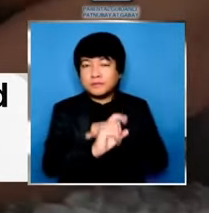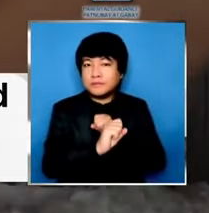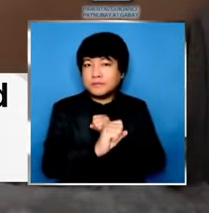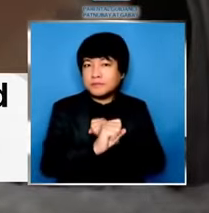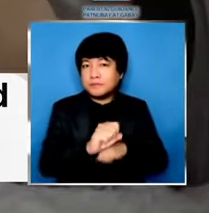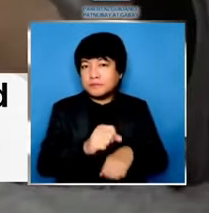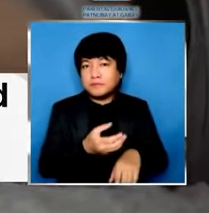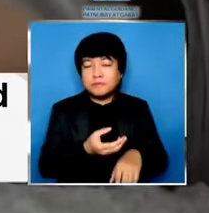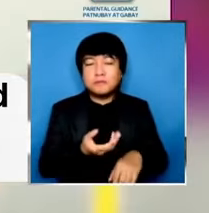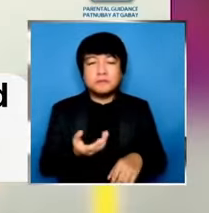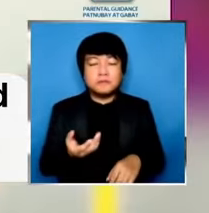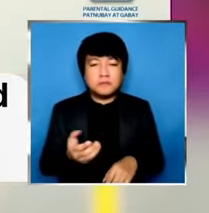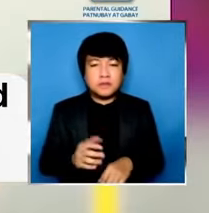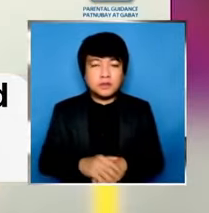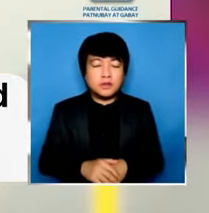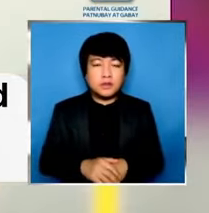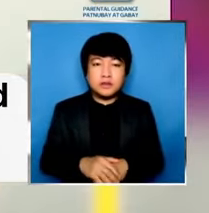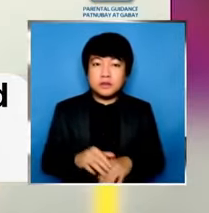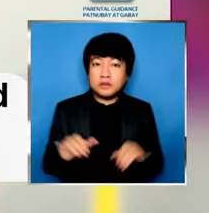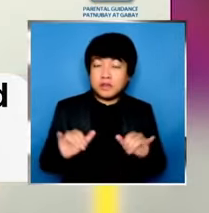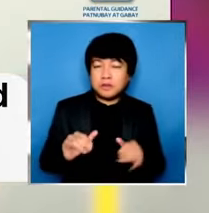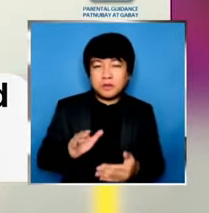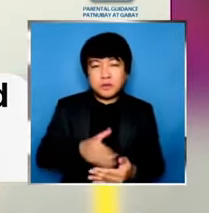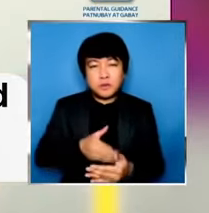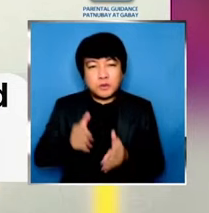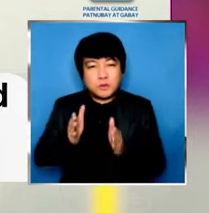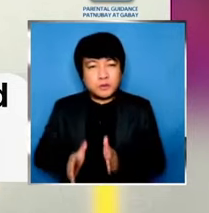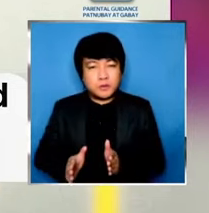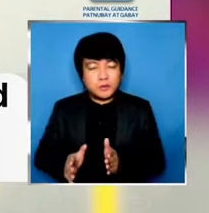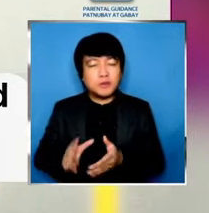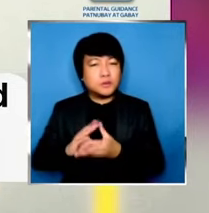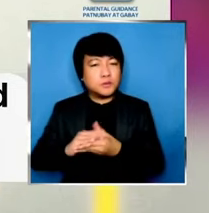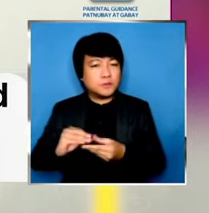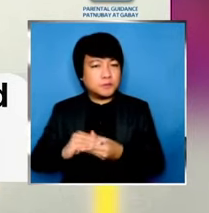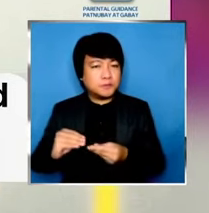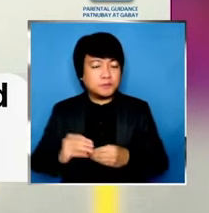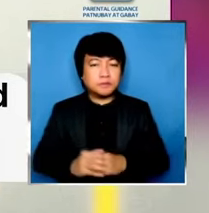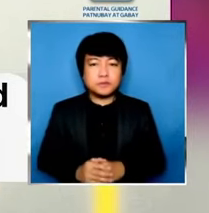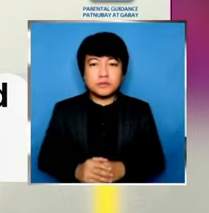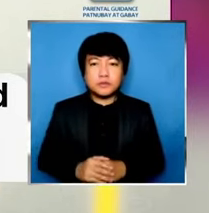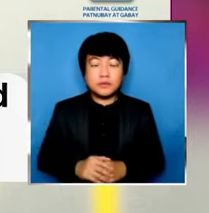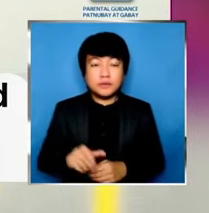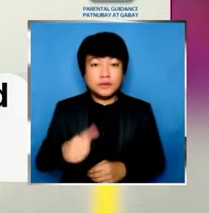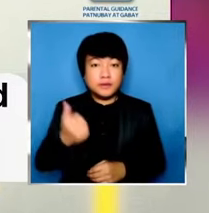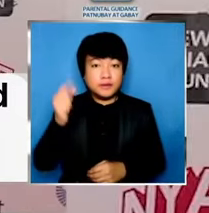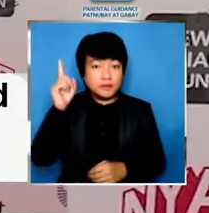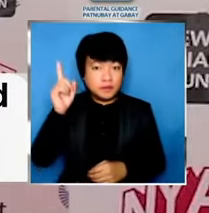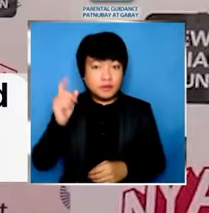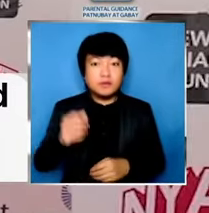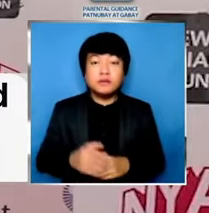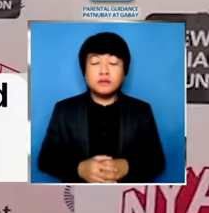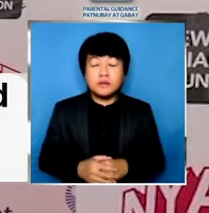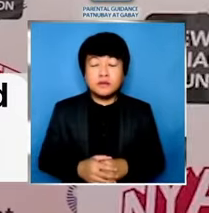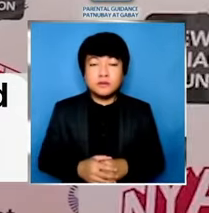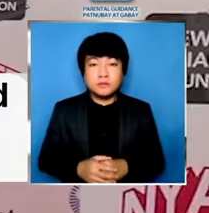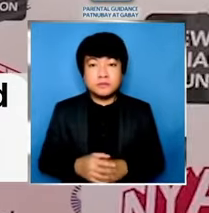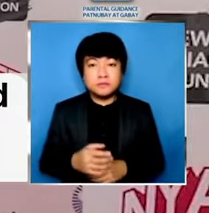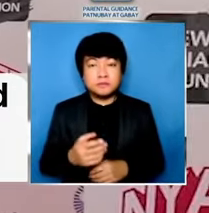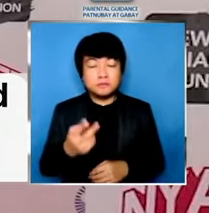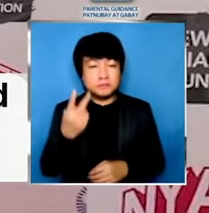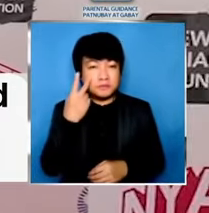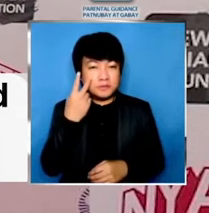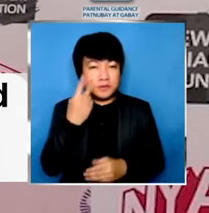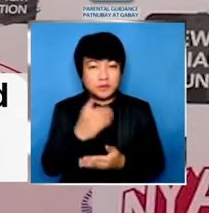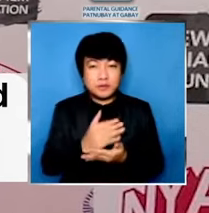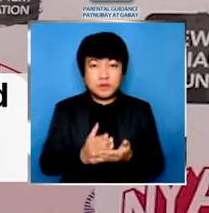struggling musician. Opening film naman ng Cinemalaya ang Marupok AF directed by Quark Henares. Kasama po rito si Sparkle actor